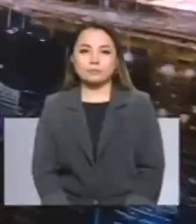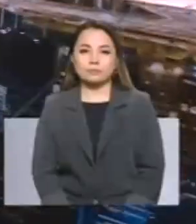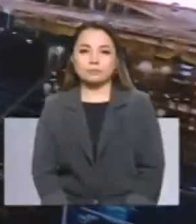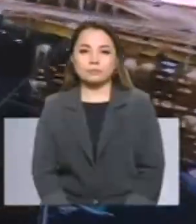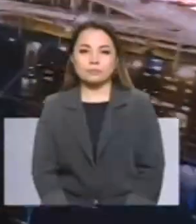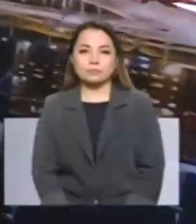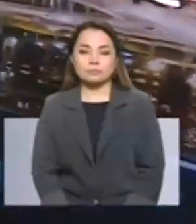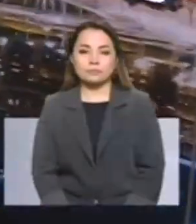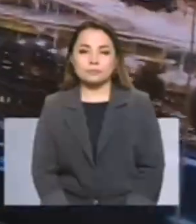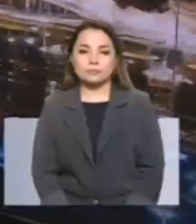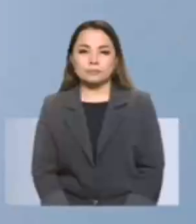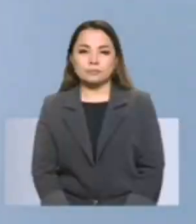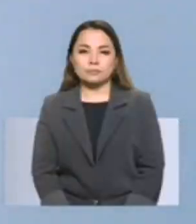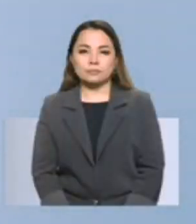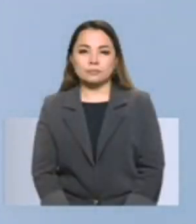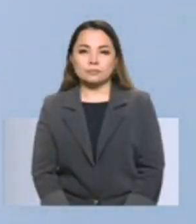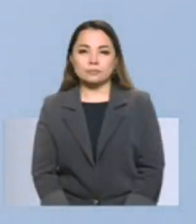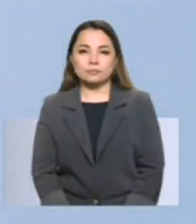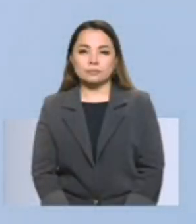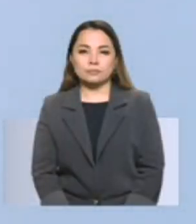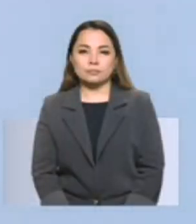аңдатпа.